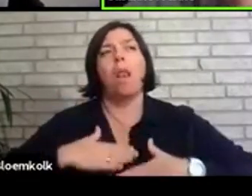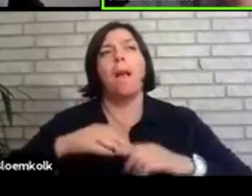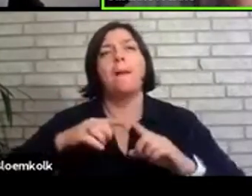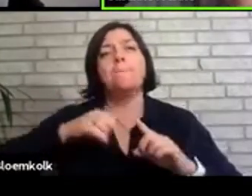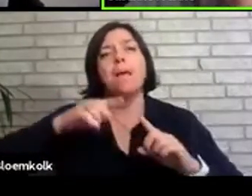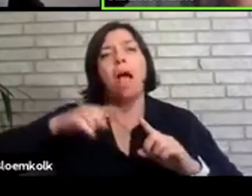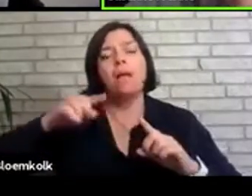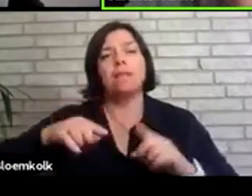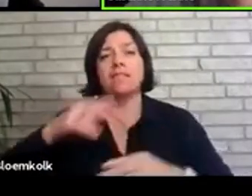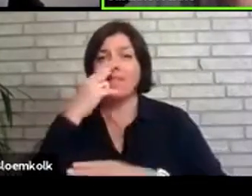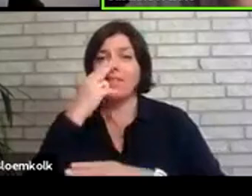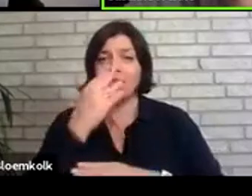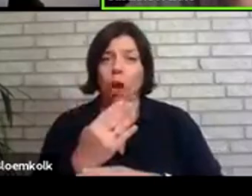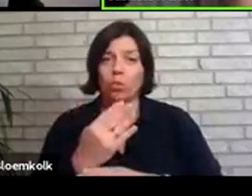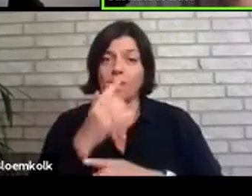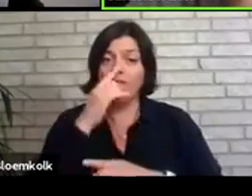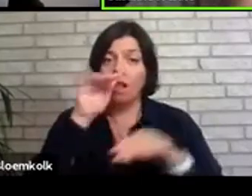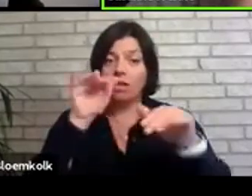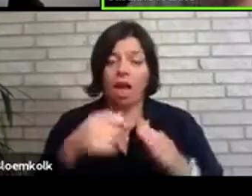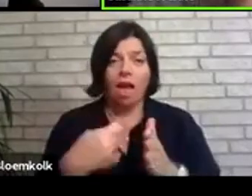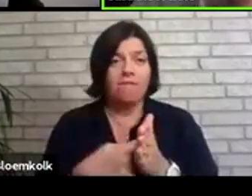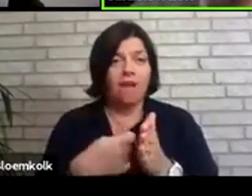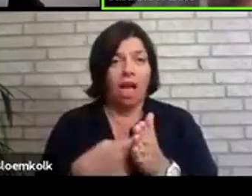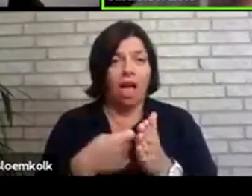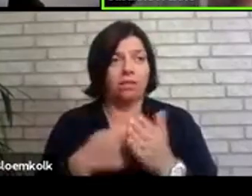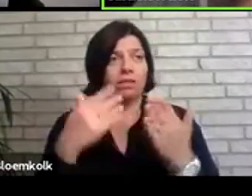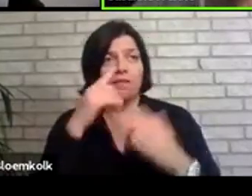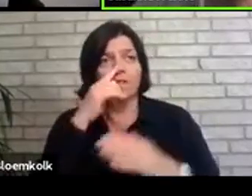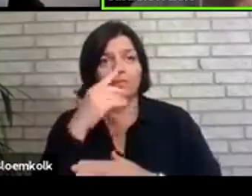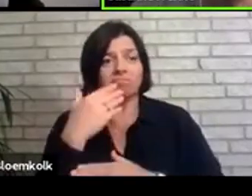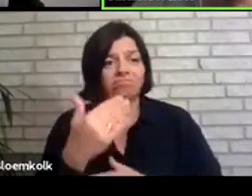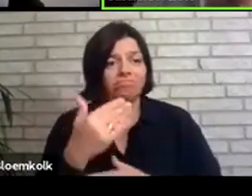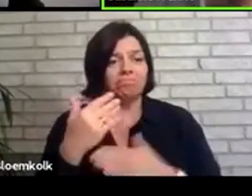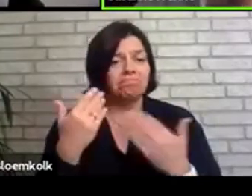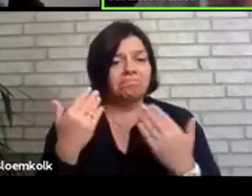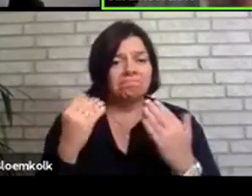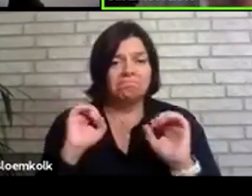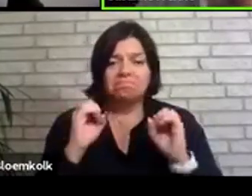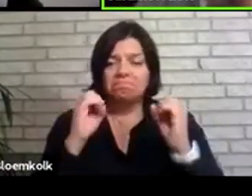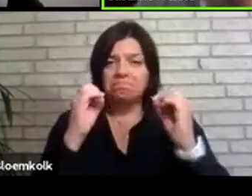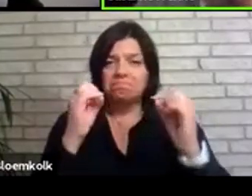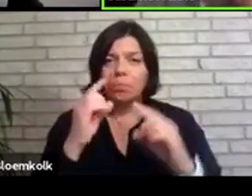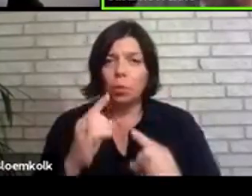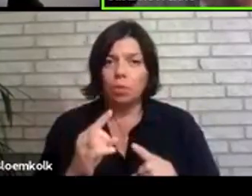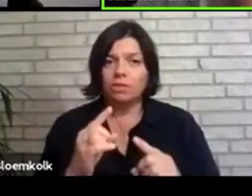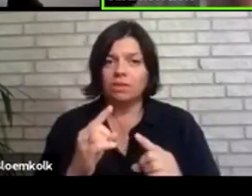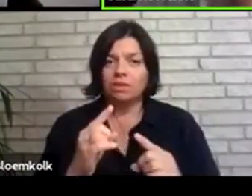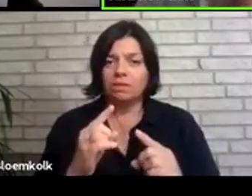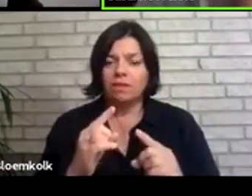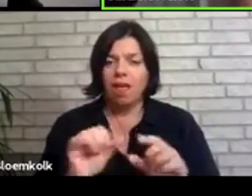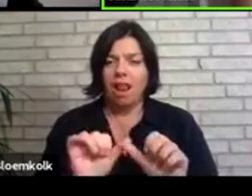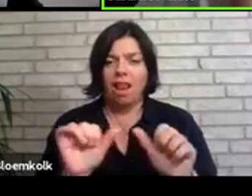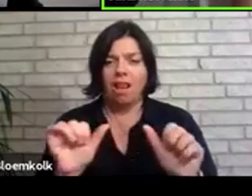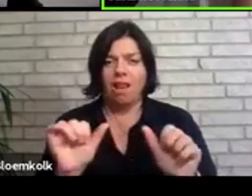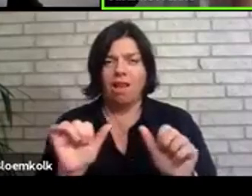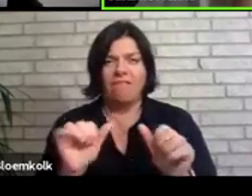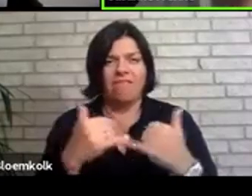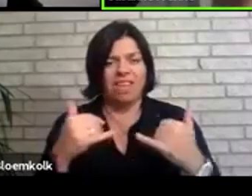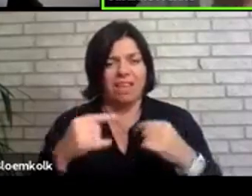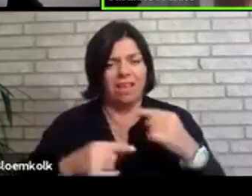mit Werten, wenn man sie auch ausagieren muss? Es gibt diese Beispiele, ne? Da reicht ein